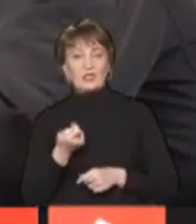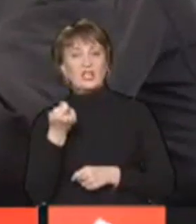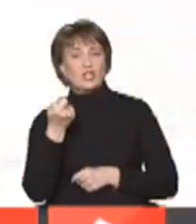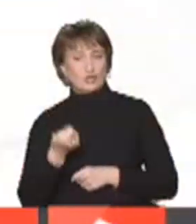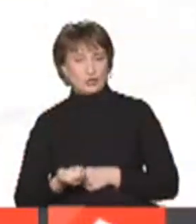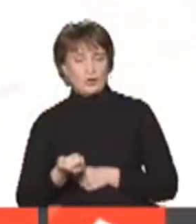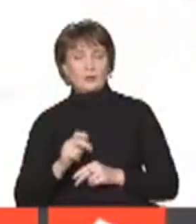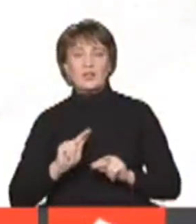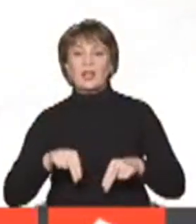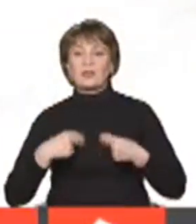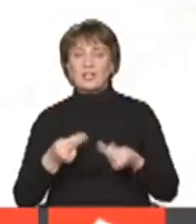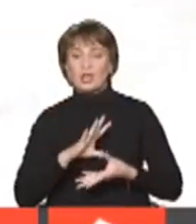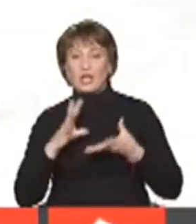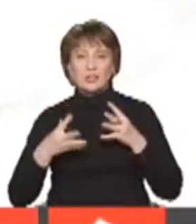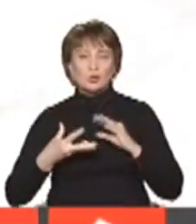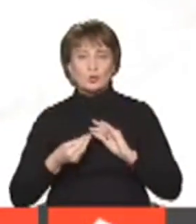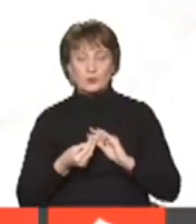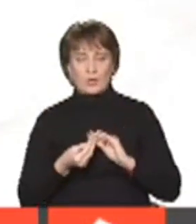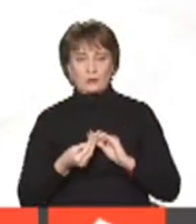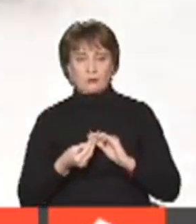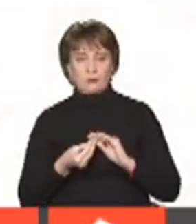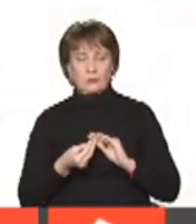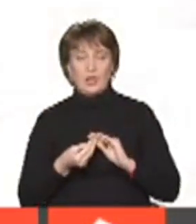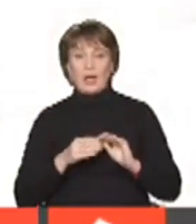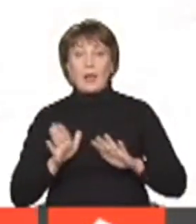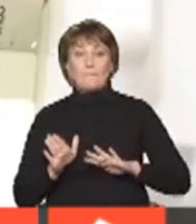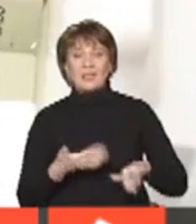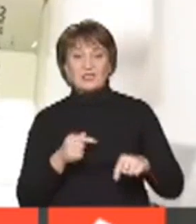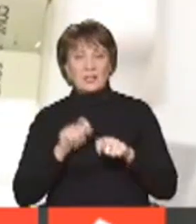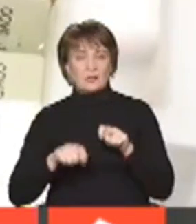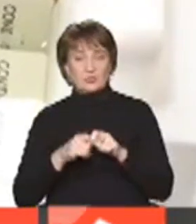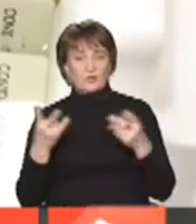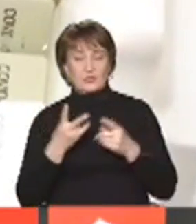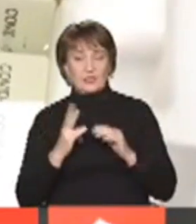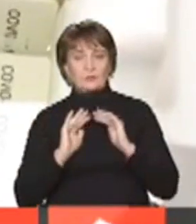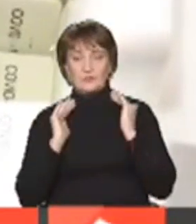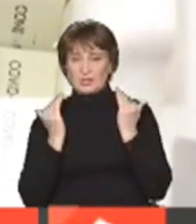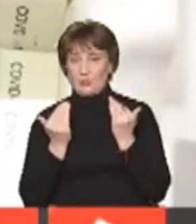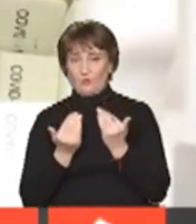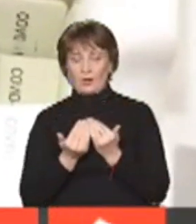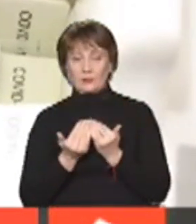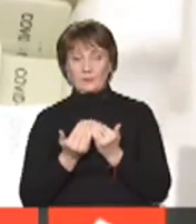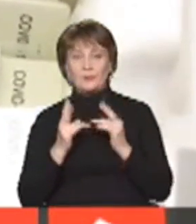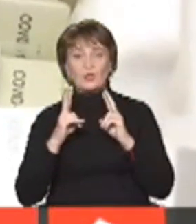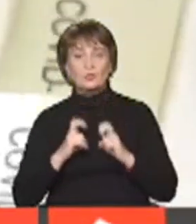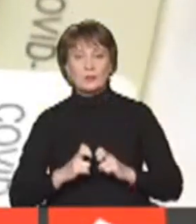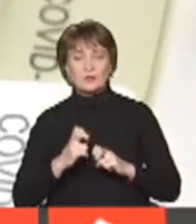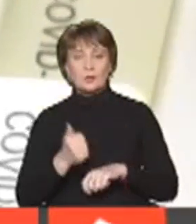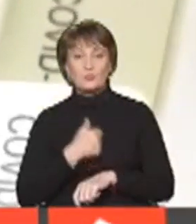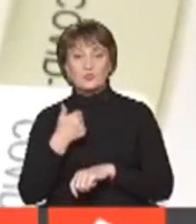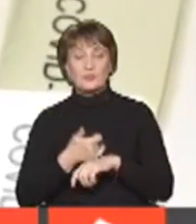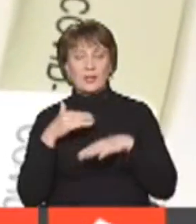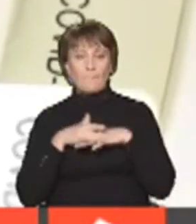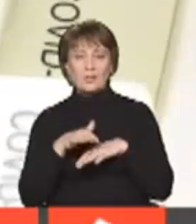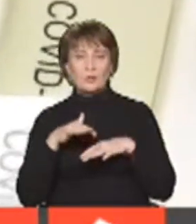дешевшими і дають результат за лічені хвилини. Після тестування інфікованих треба ізолювати. Дослідження засноване на